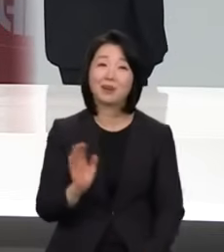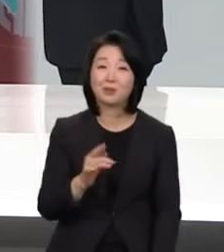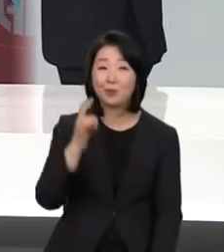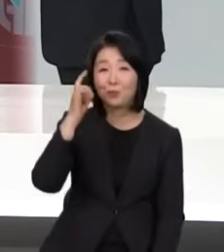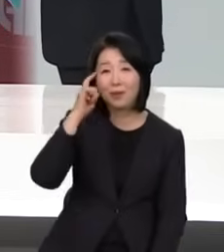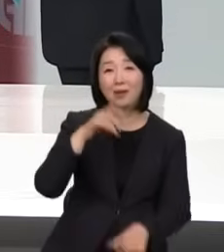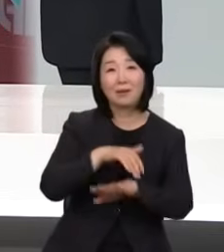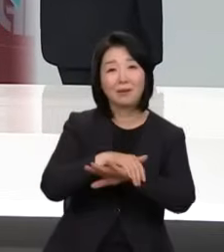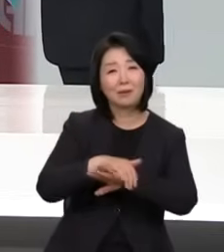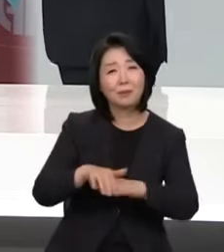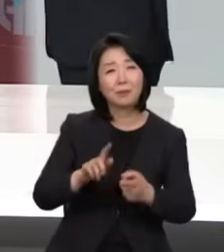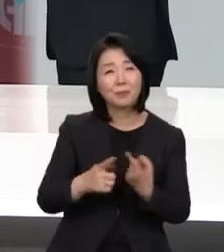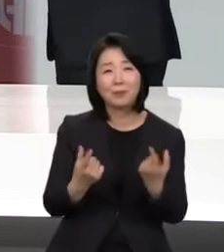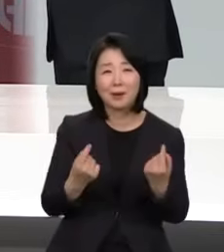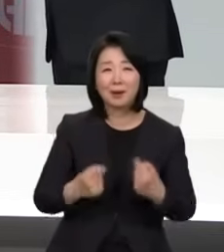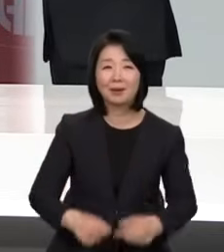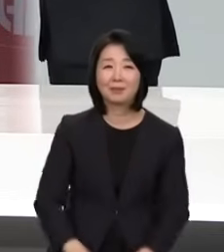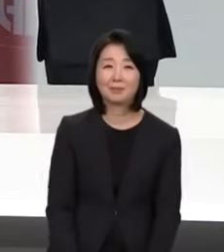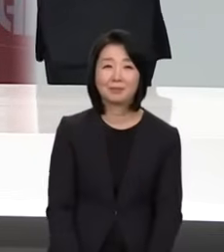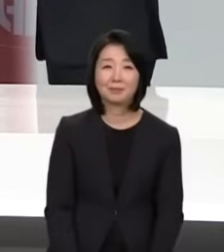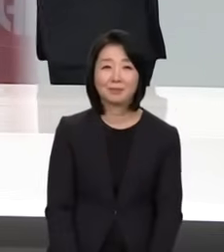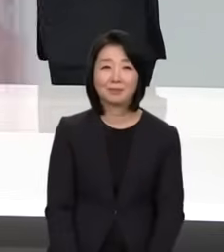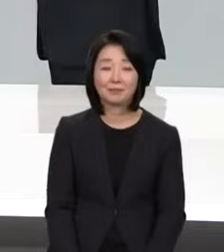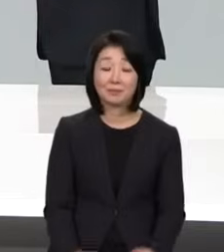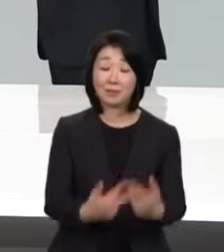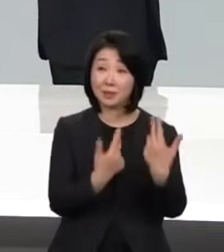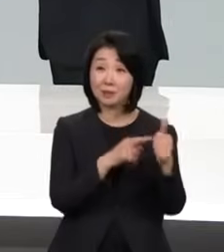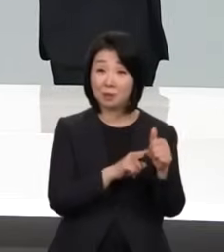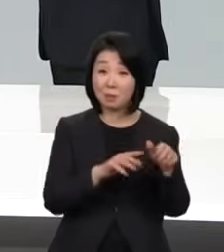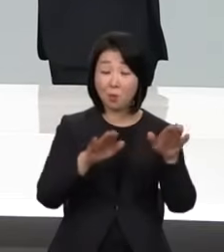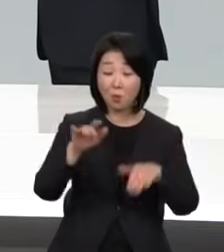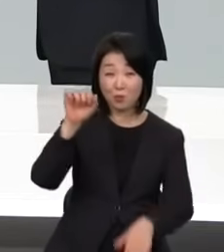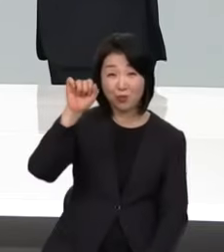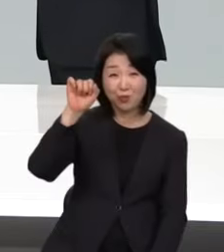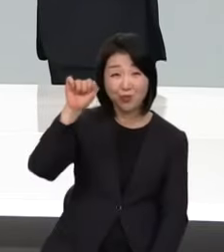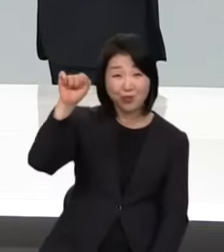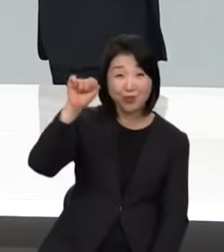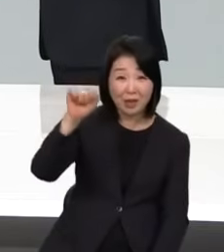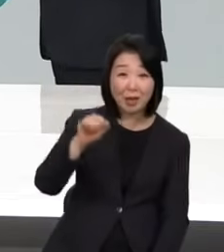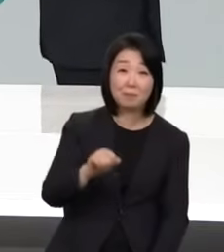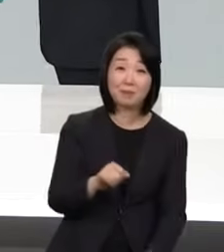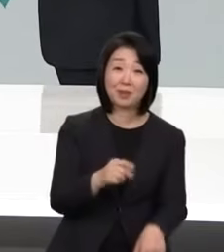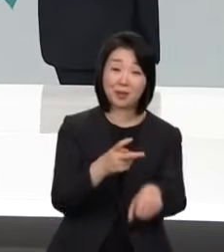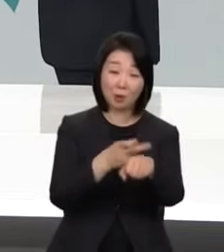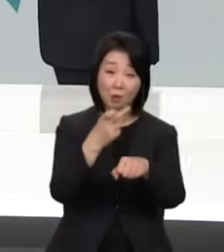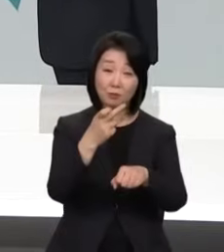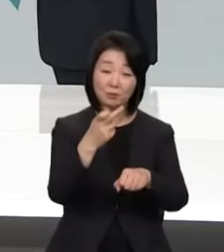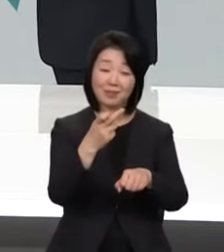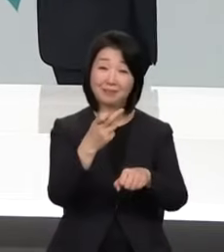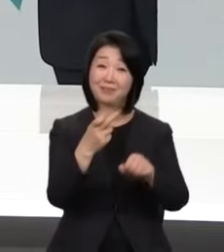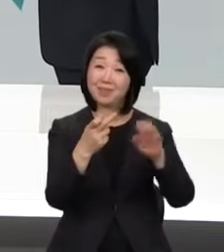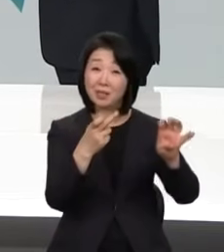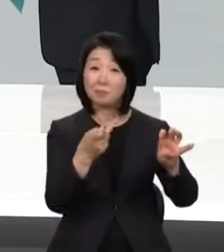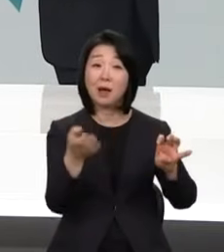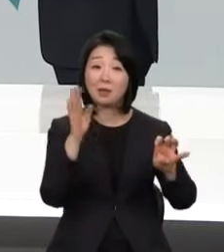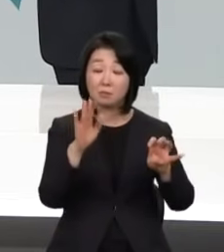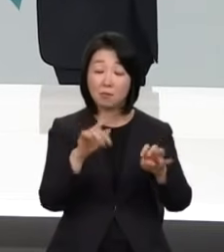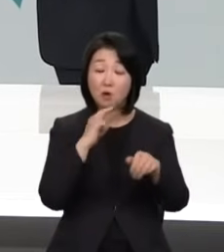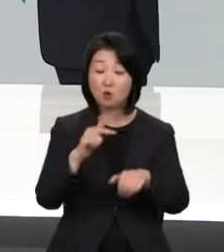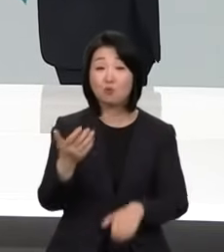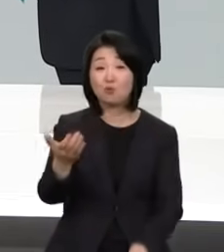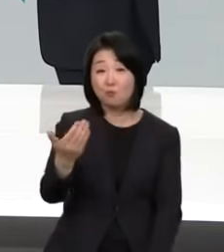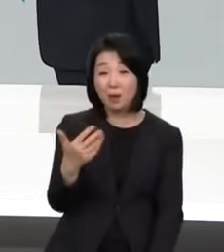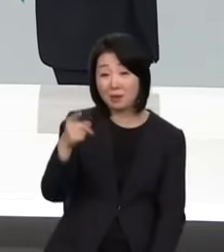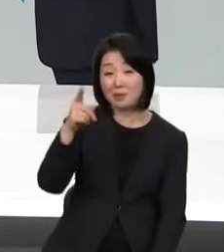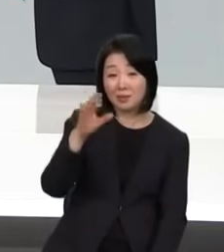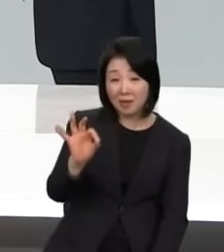의도 계획적인 일정입니다. 자, 이재명 대표 오늘 유세가 12시 40분이었는데 그보다 26분 빠른 12시 16분에